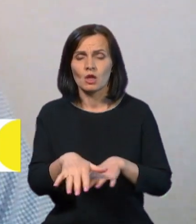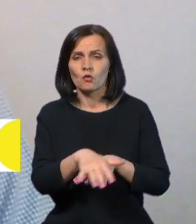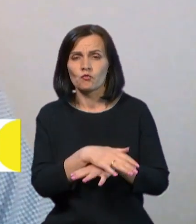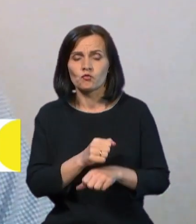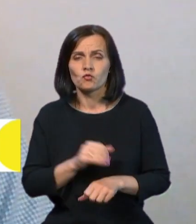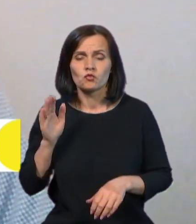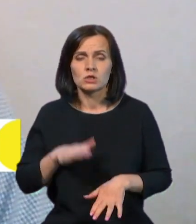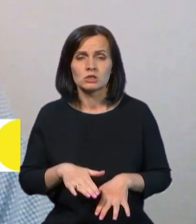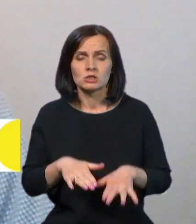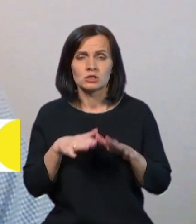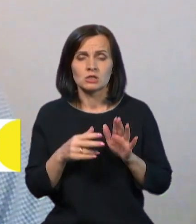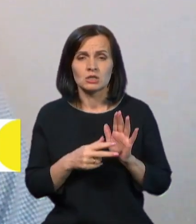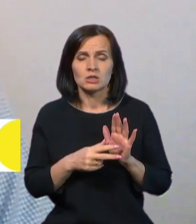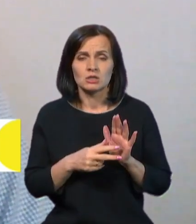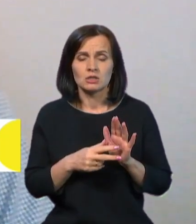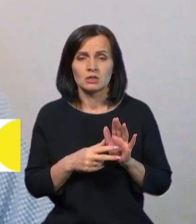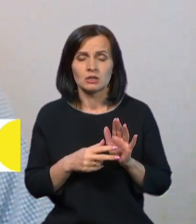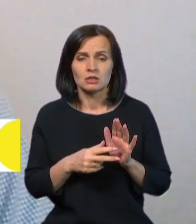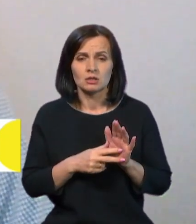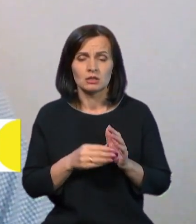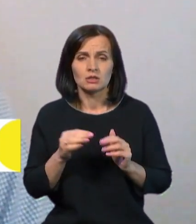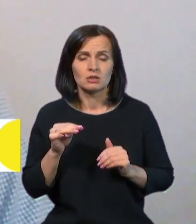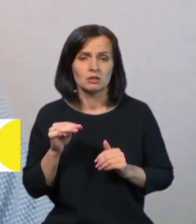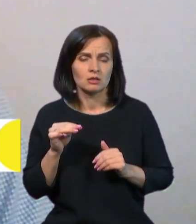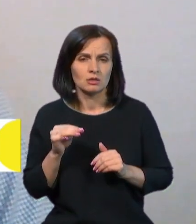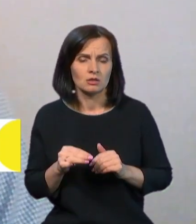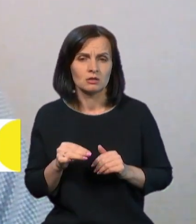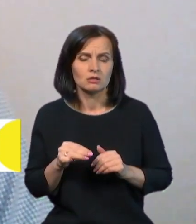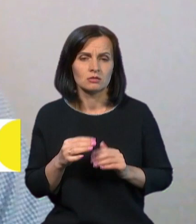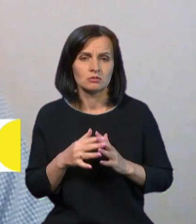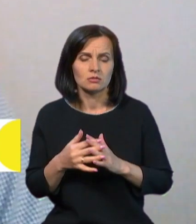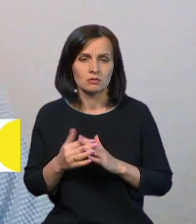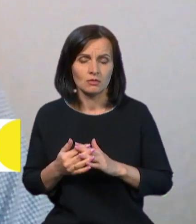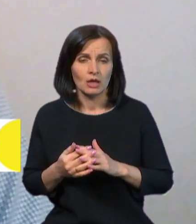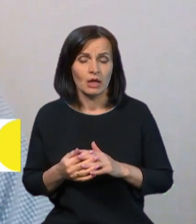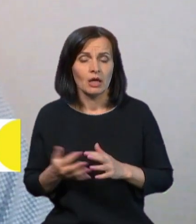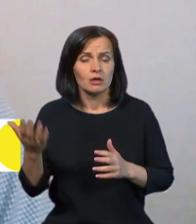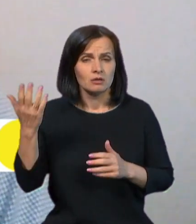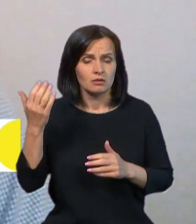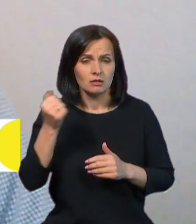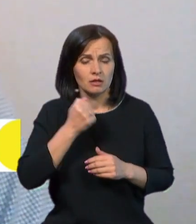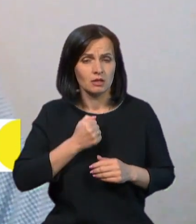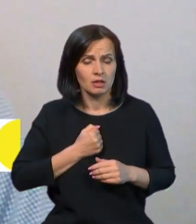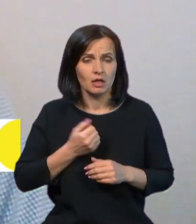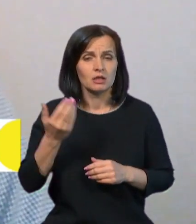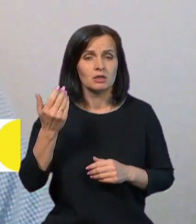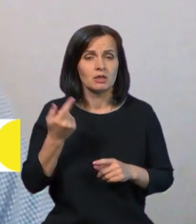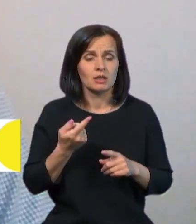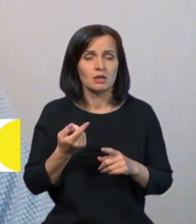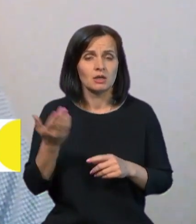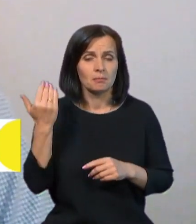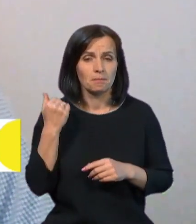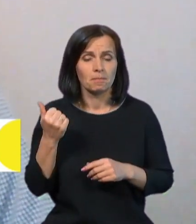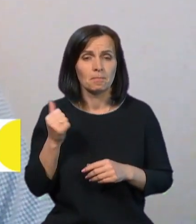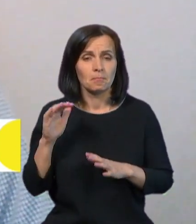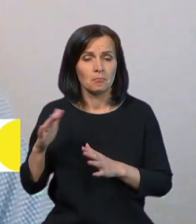цивільного населення. На жаль, тоді ця подія не була так висвітлена в засобах масової інформації. А